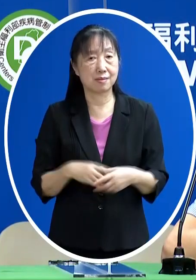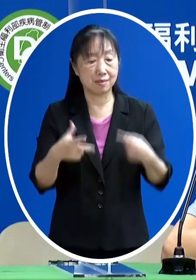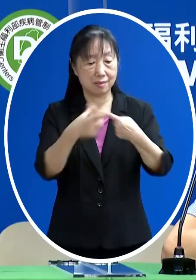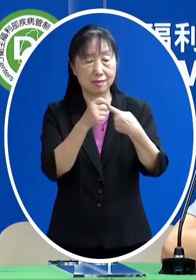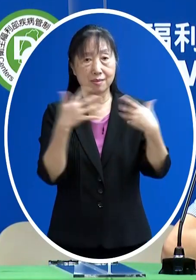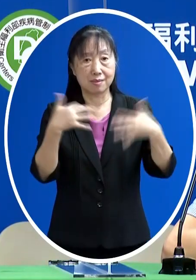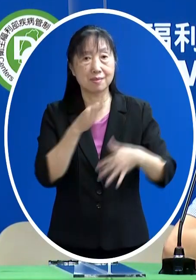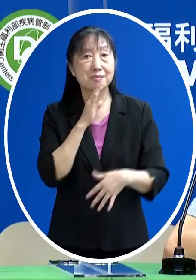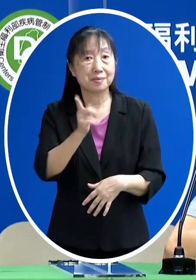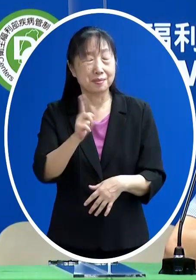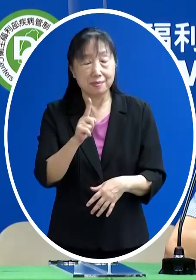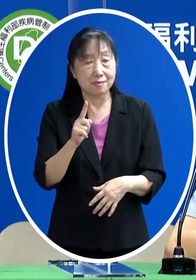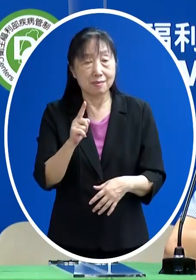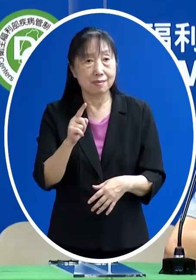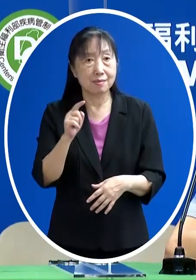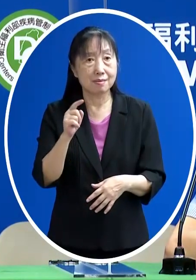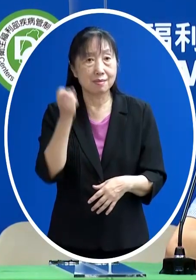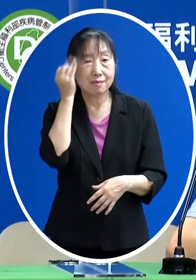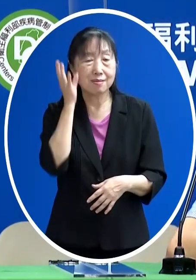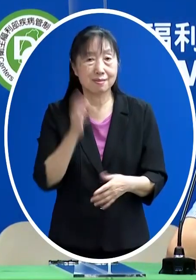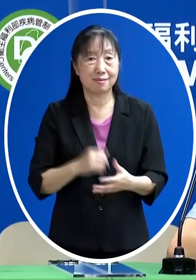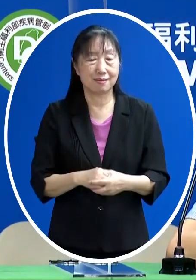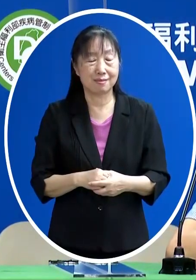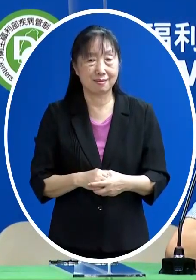第一个问题是什